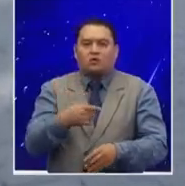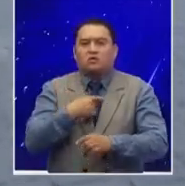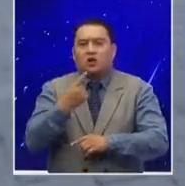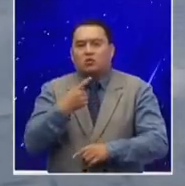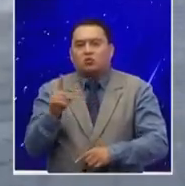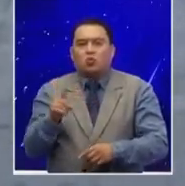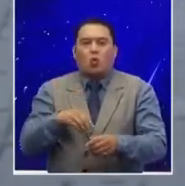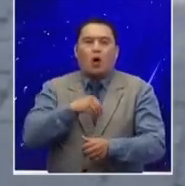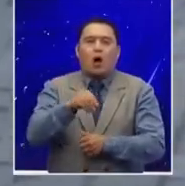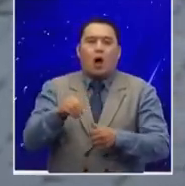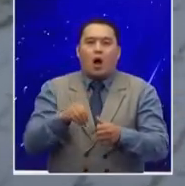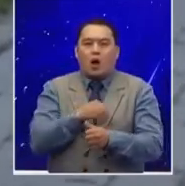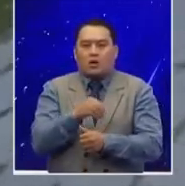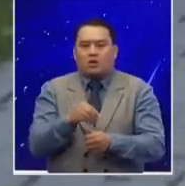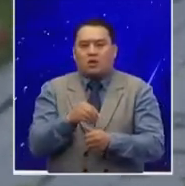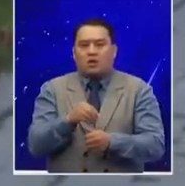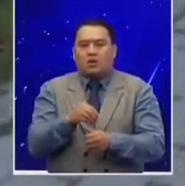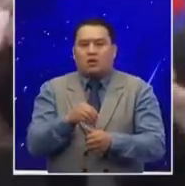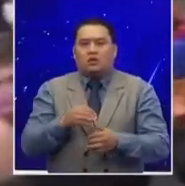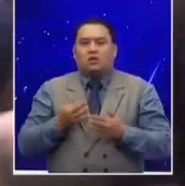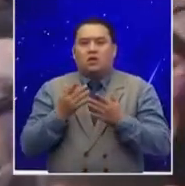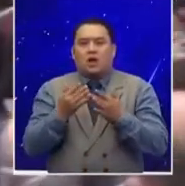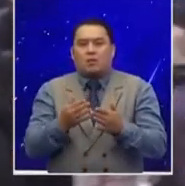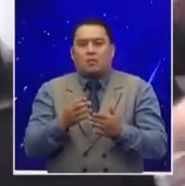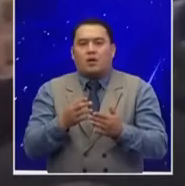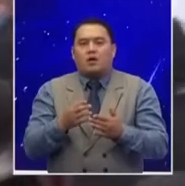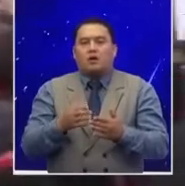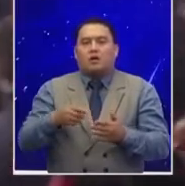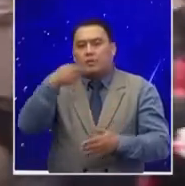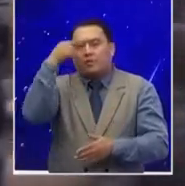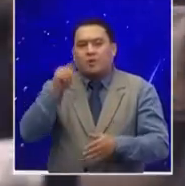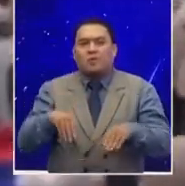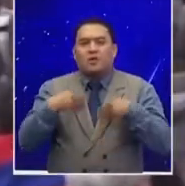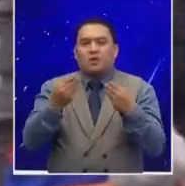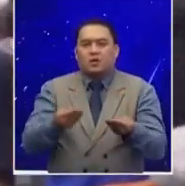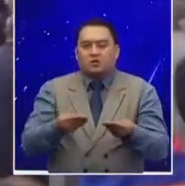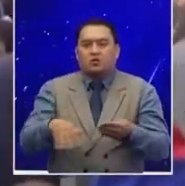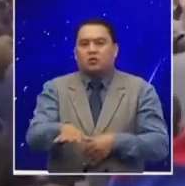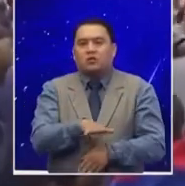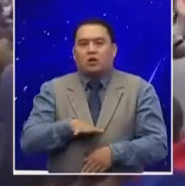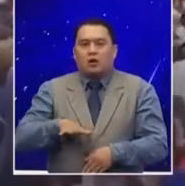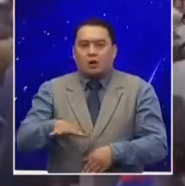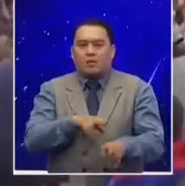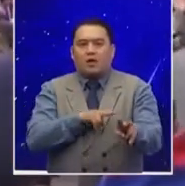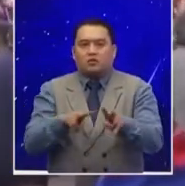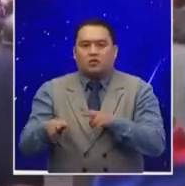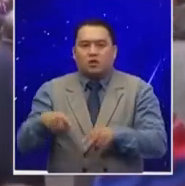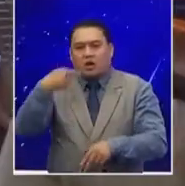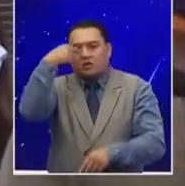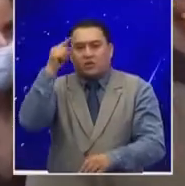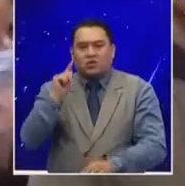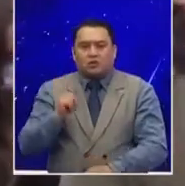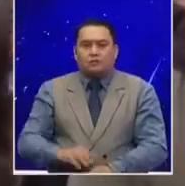вновь подчеркнул, что для Армении неприемлемо требование Баку о передаче территории Нагорного Карабаха под контроль